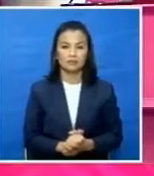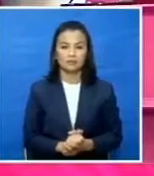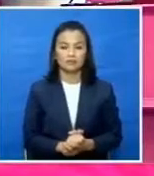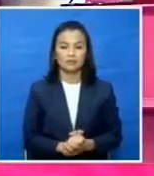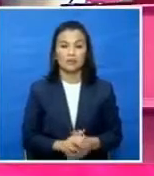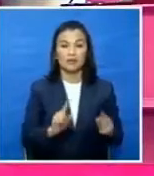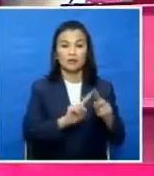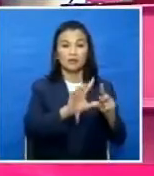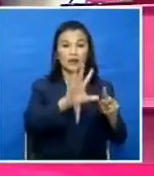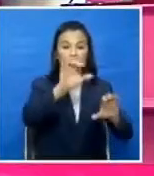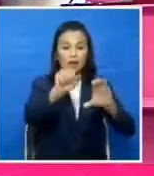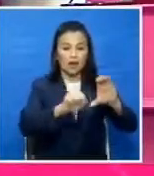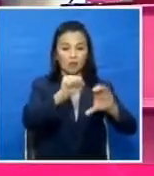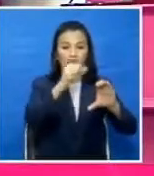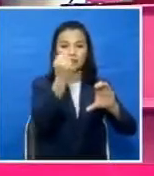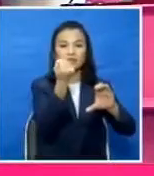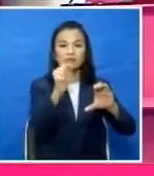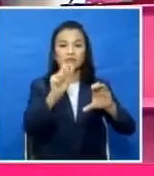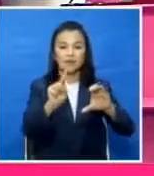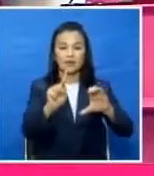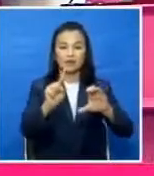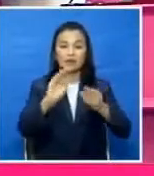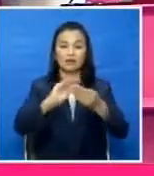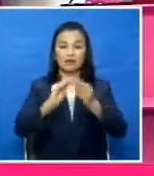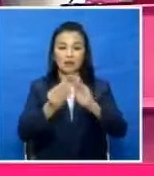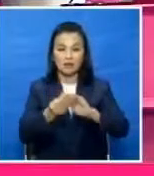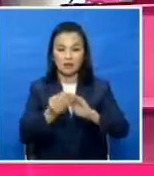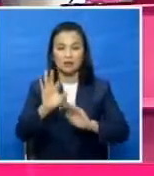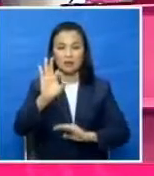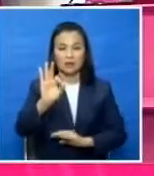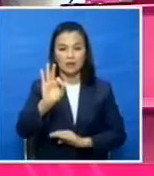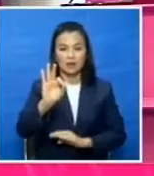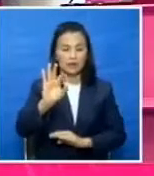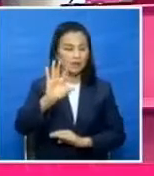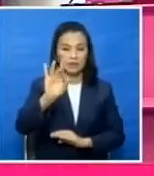อันดับที่5หมุนครั้งที่11เลขที่ออก